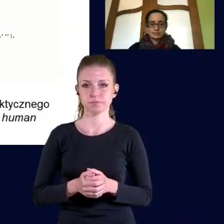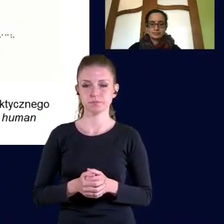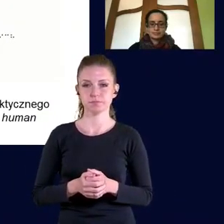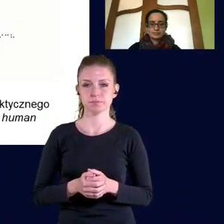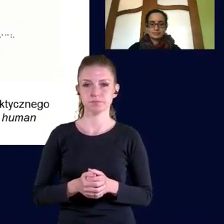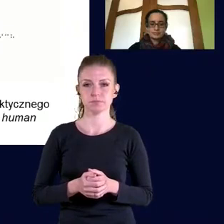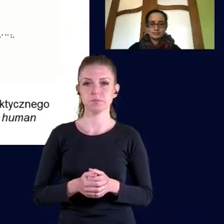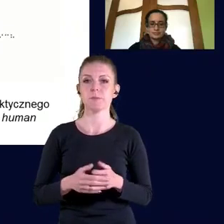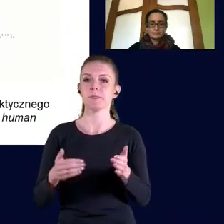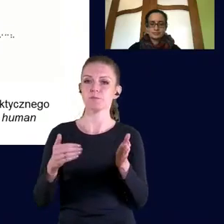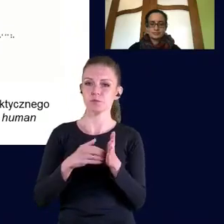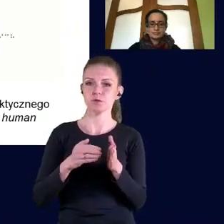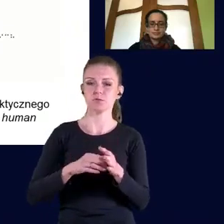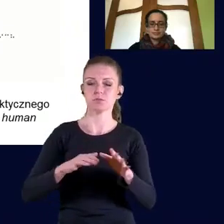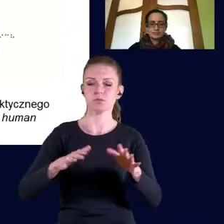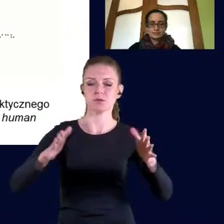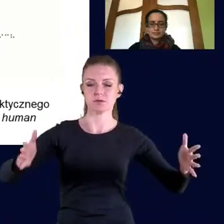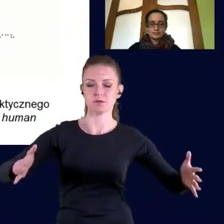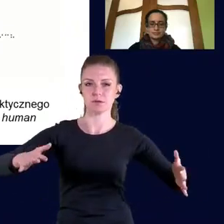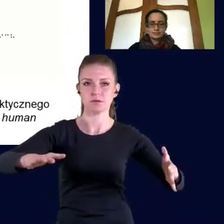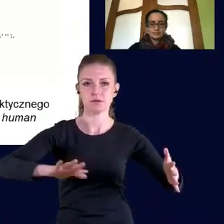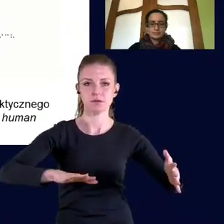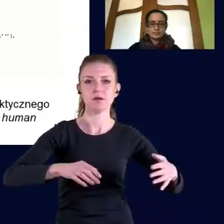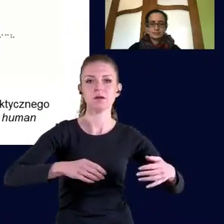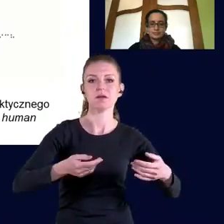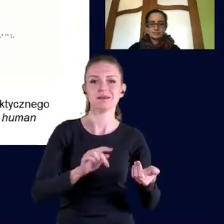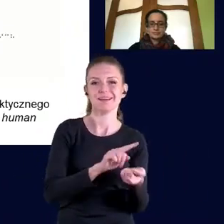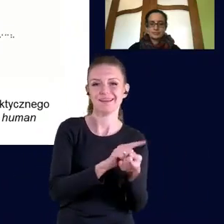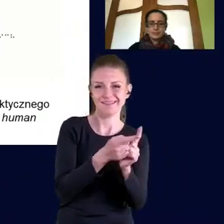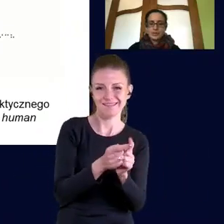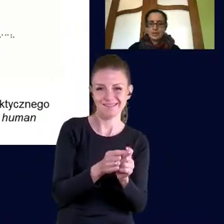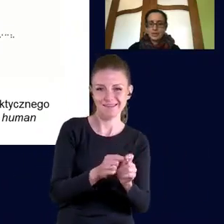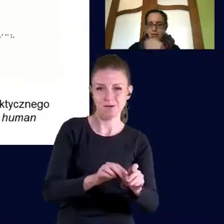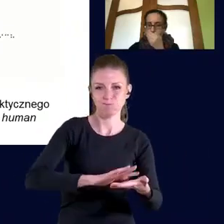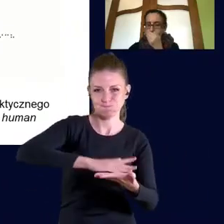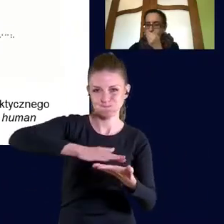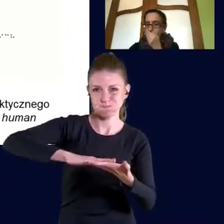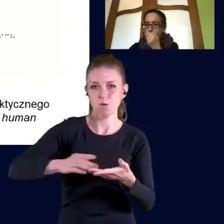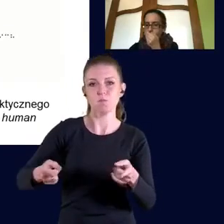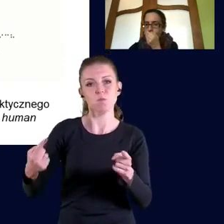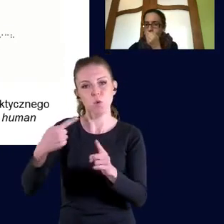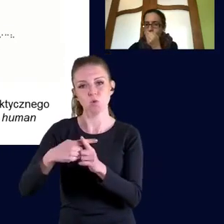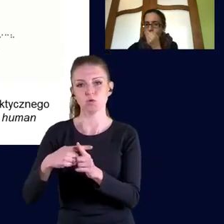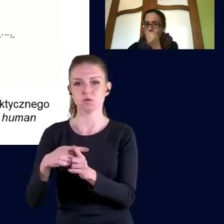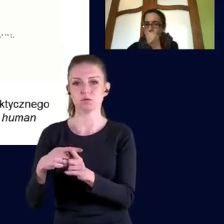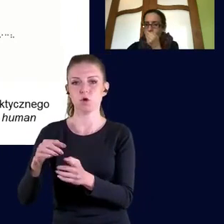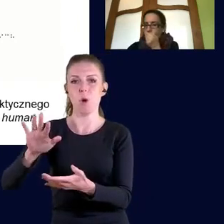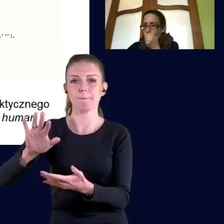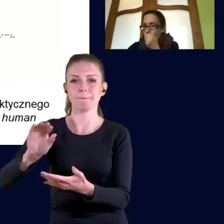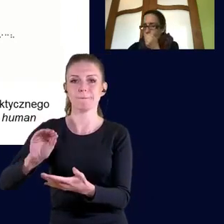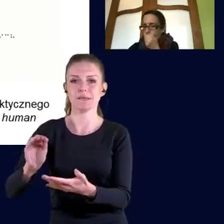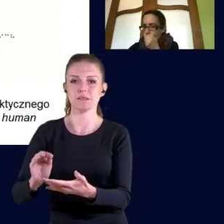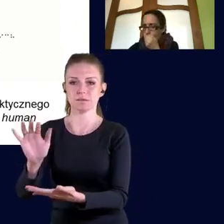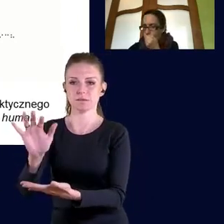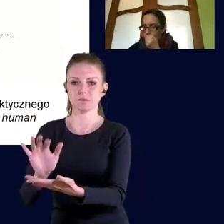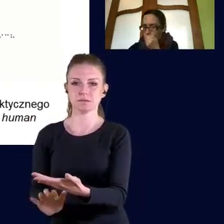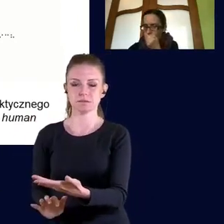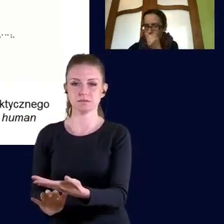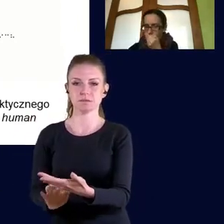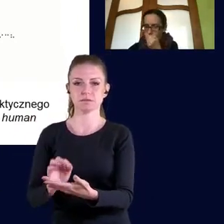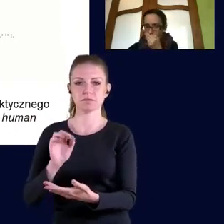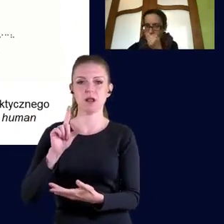adaptacja i legenda dobrze teraz zwrócić uwagę na to żeby nie skalować